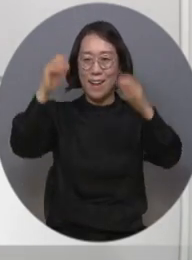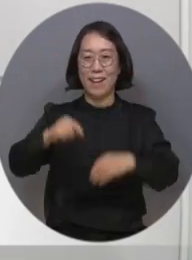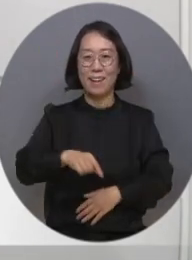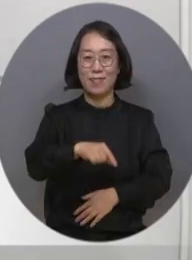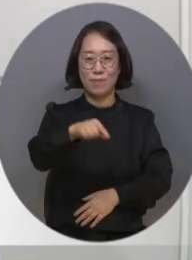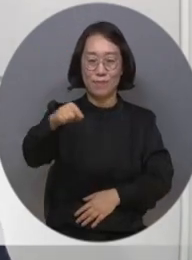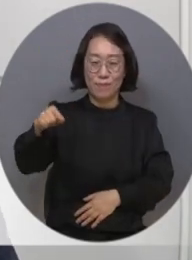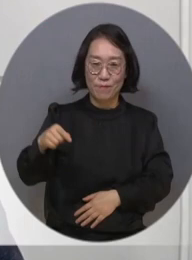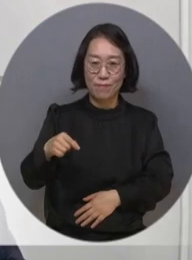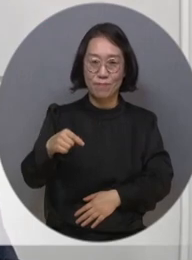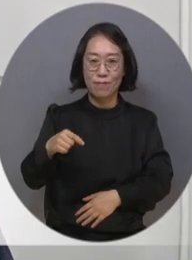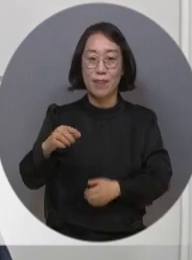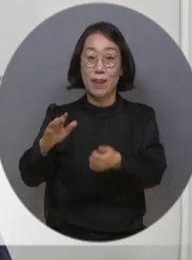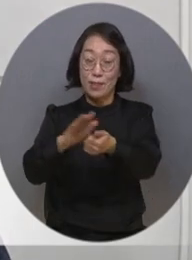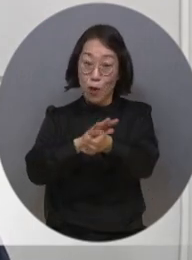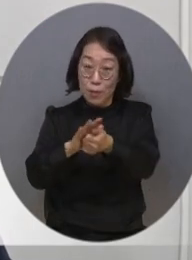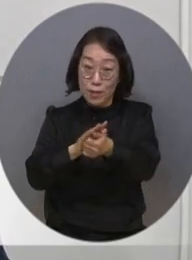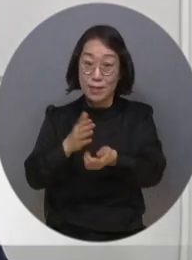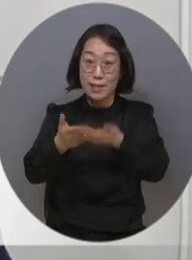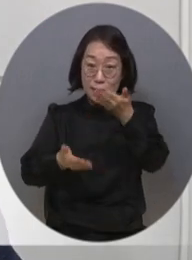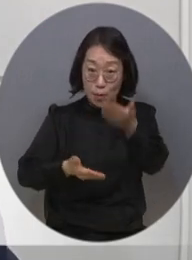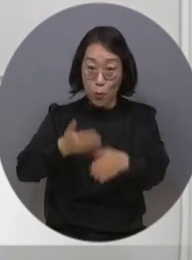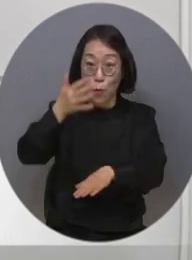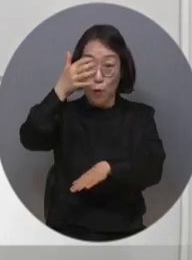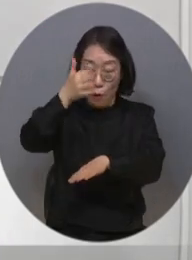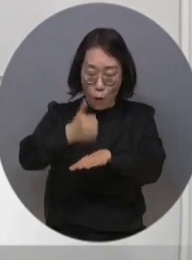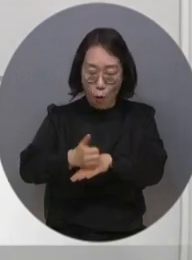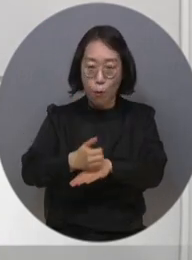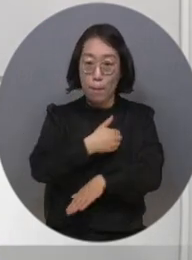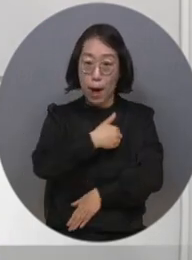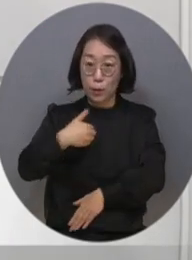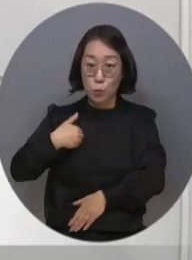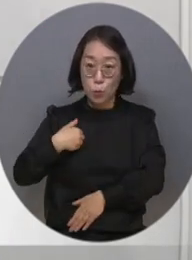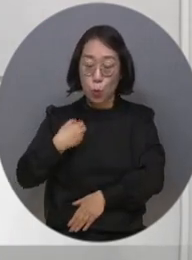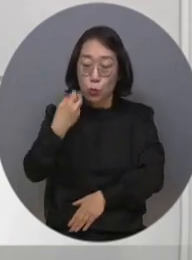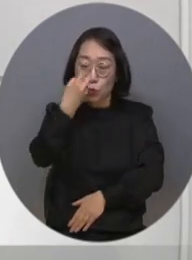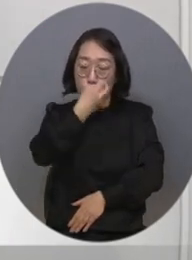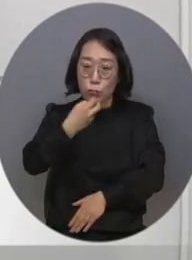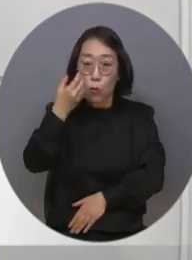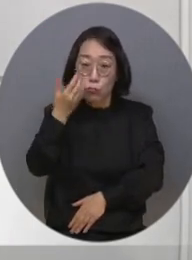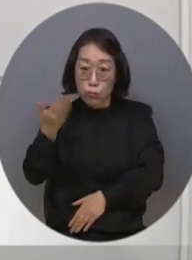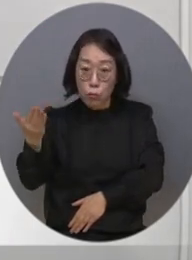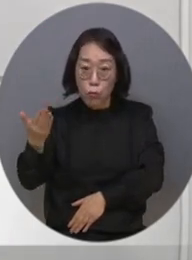행복버스를 서비스를 제공하고 만족도 검사를 해봤더니만 무려